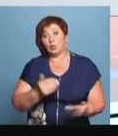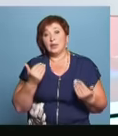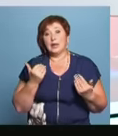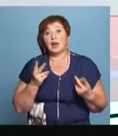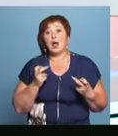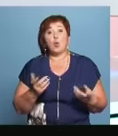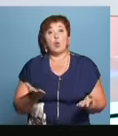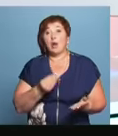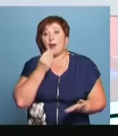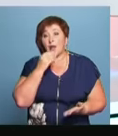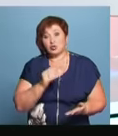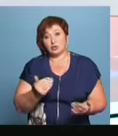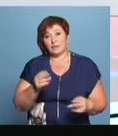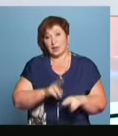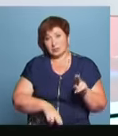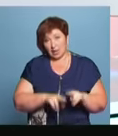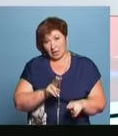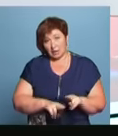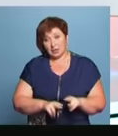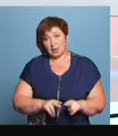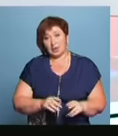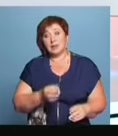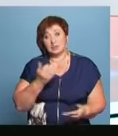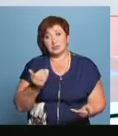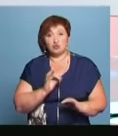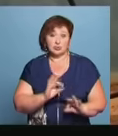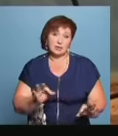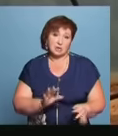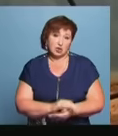Какое качество гарантируют строители, выясняла Светлана Буланова.